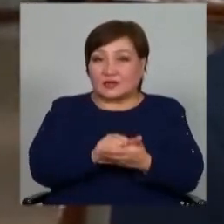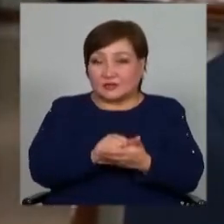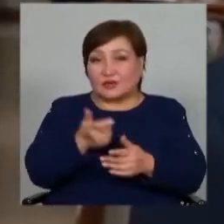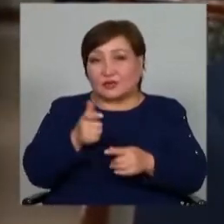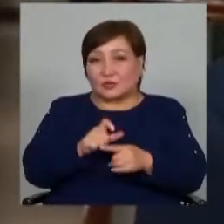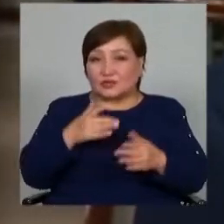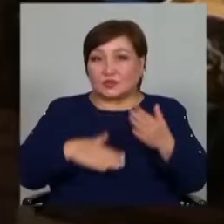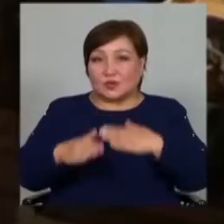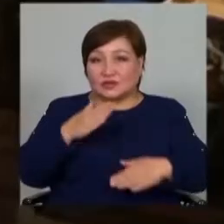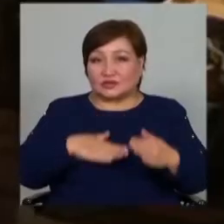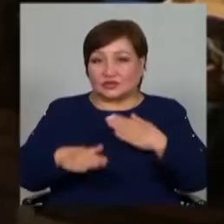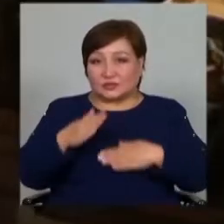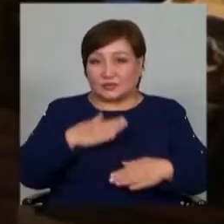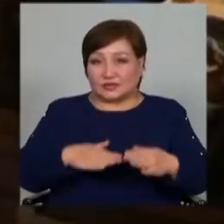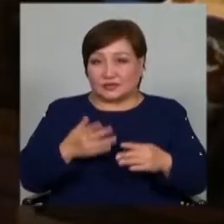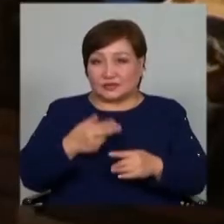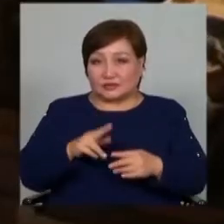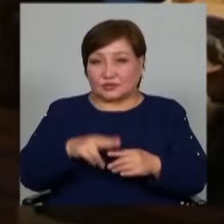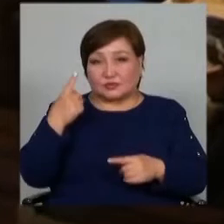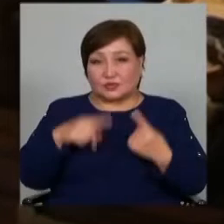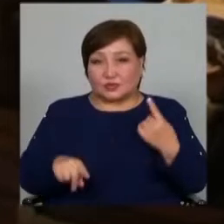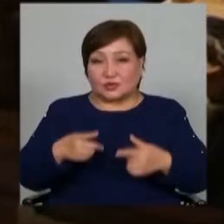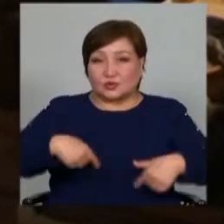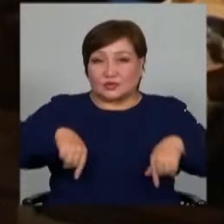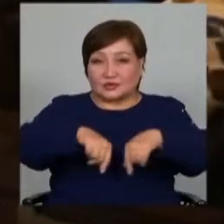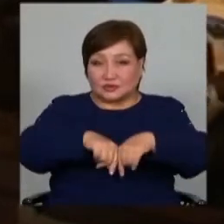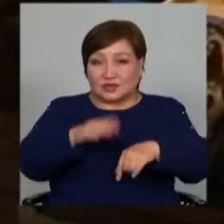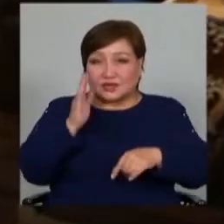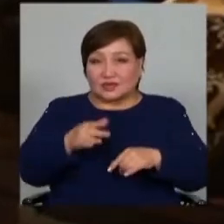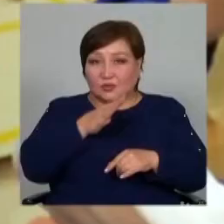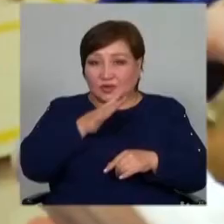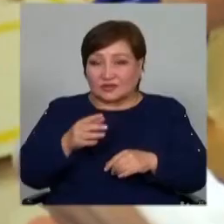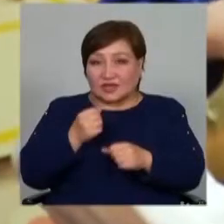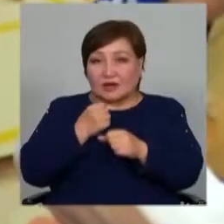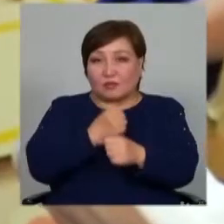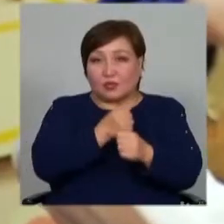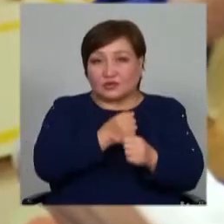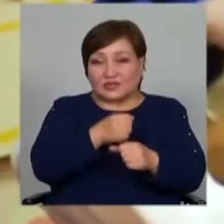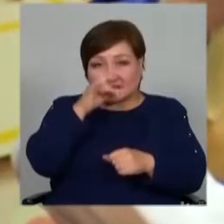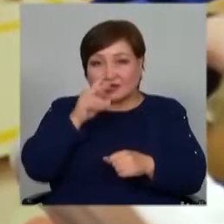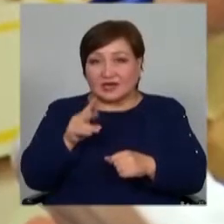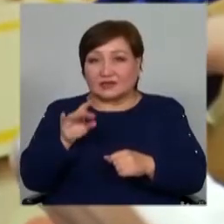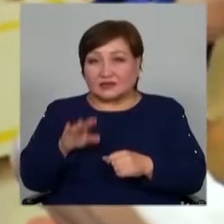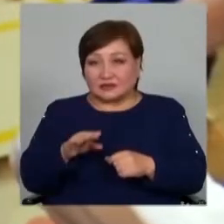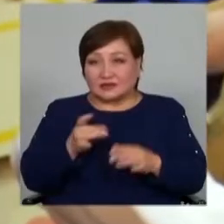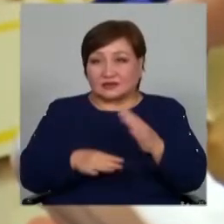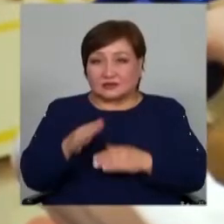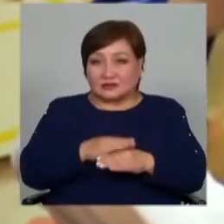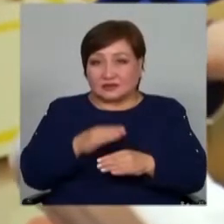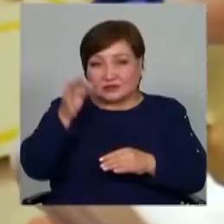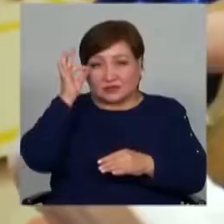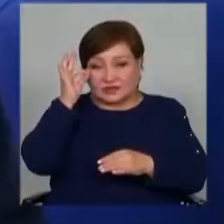да өте қатты қуанып тұрмын. Одан бөлек ұйымдастырушылар алдағы уақытта бокстан Қайрат Рысқұлбековті еске алуға арналған халықаралық турнир